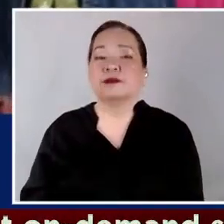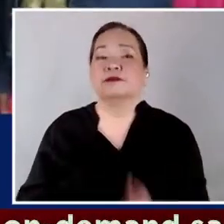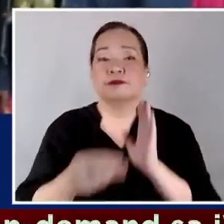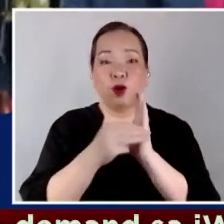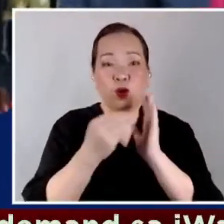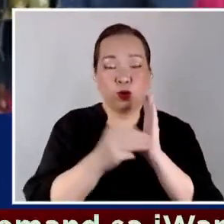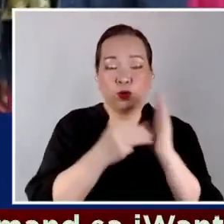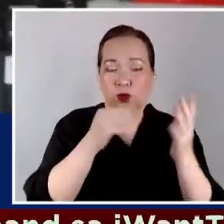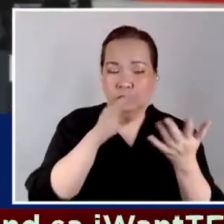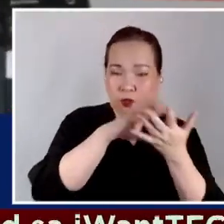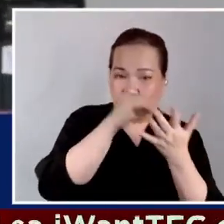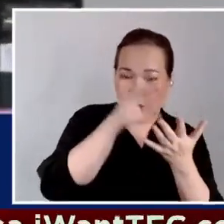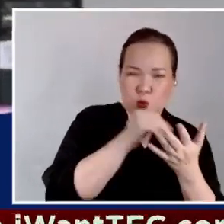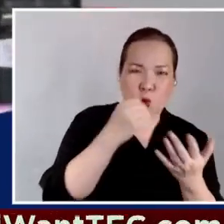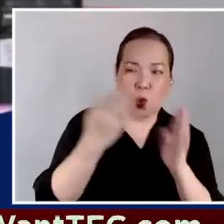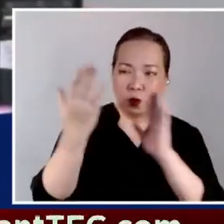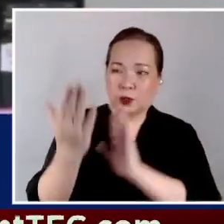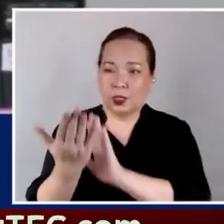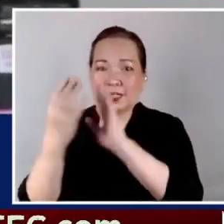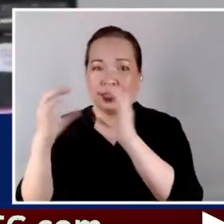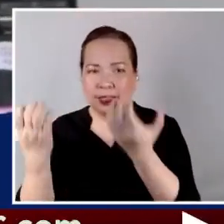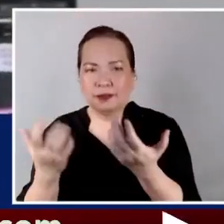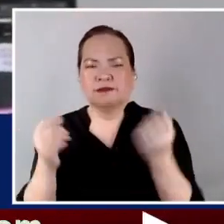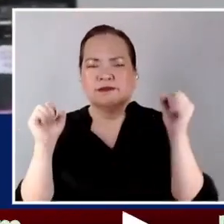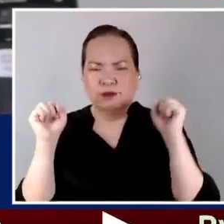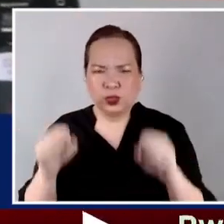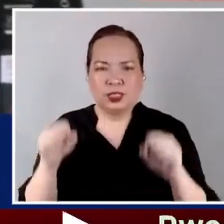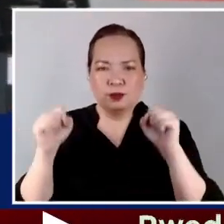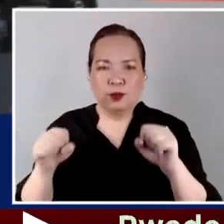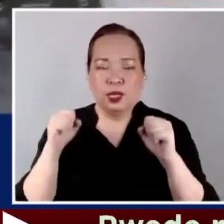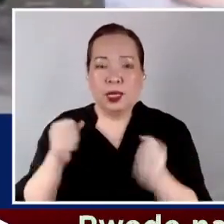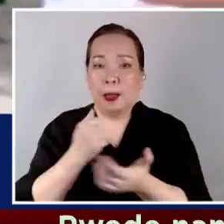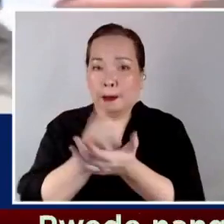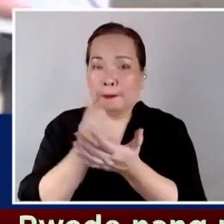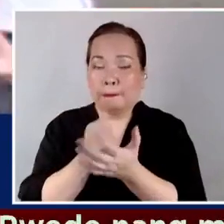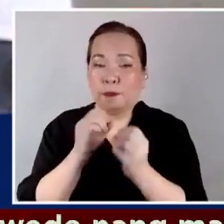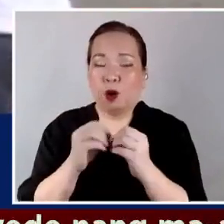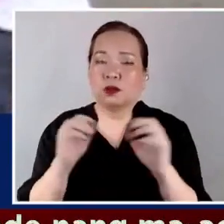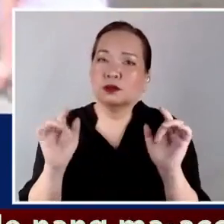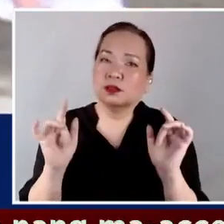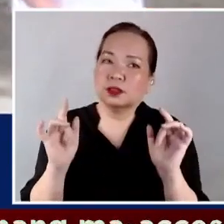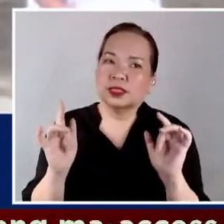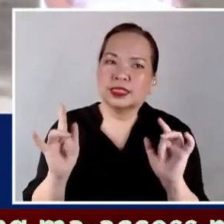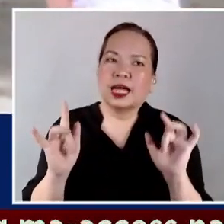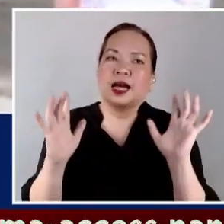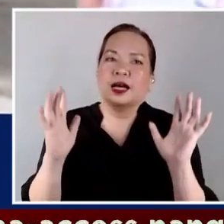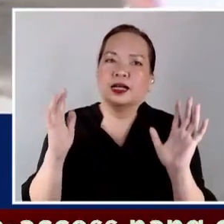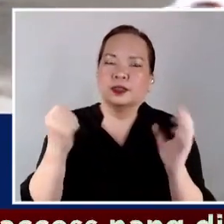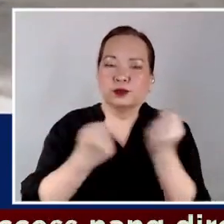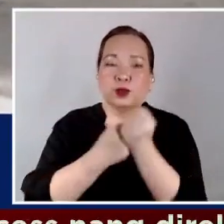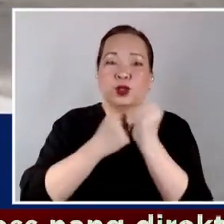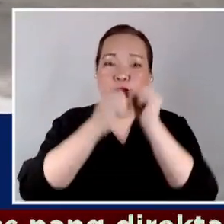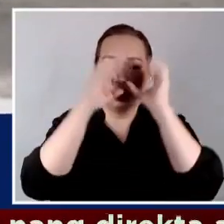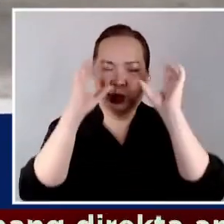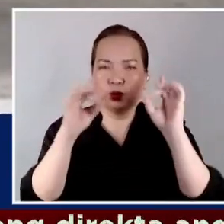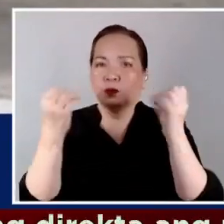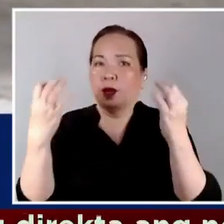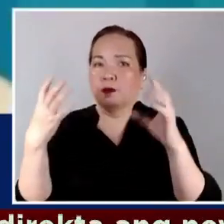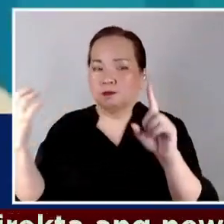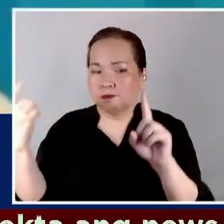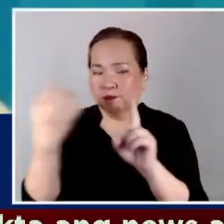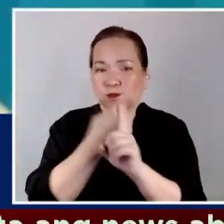o face-to-face classes, may kayang gawin para mapagaan ang edukasyon at matupad ang pangarap ng maraming